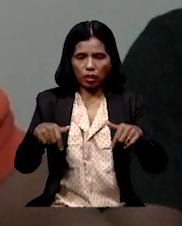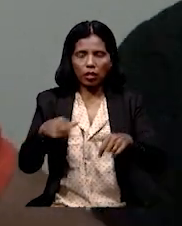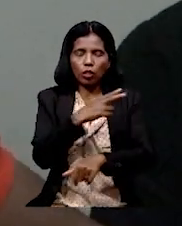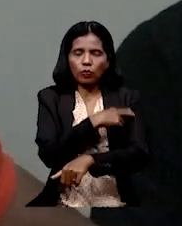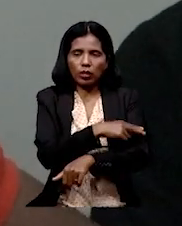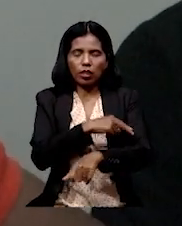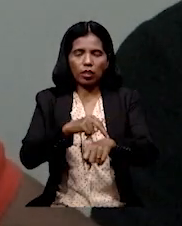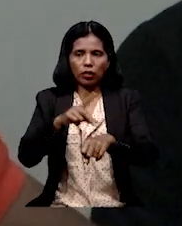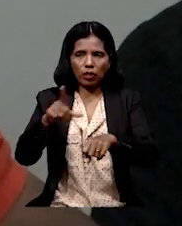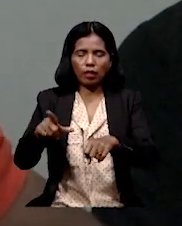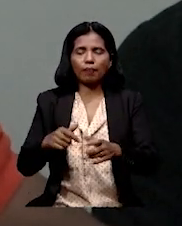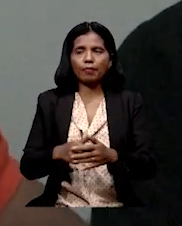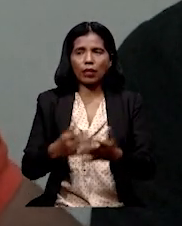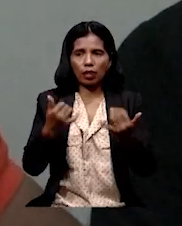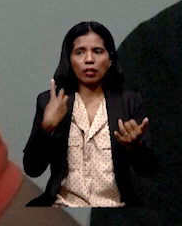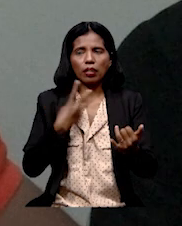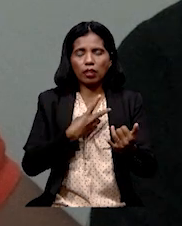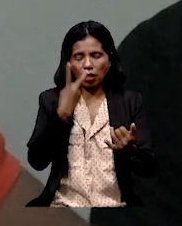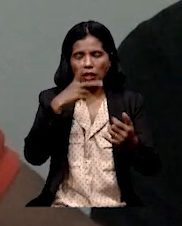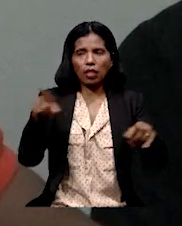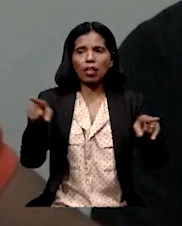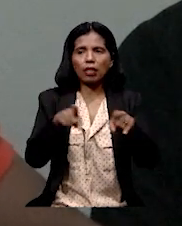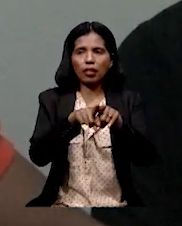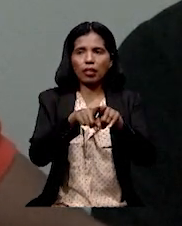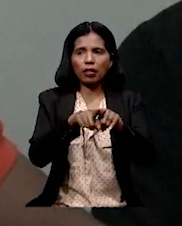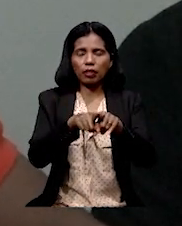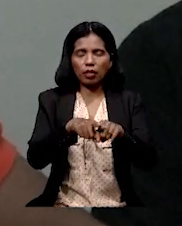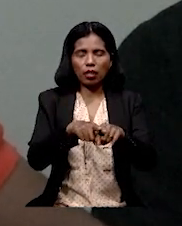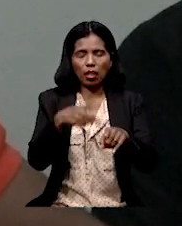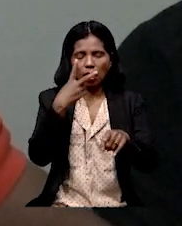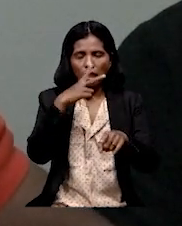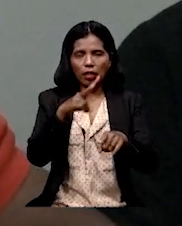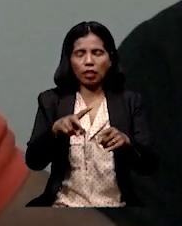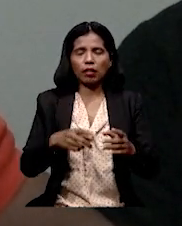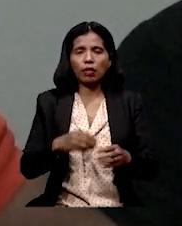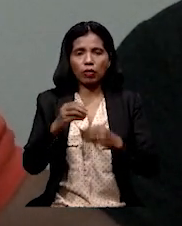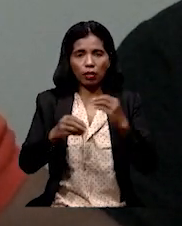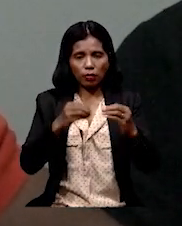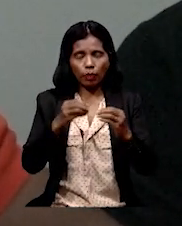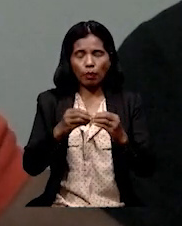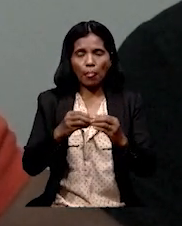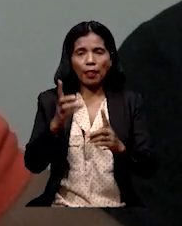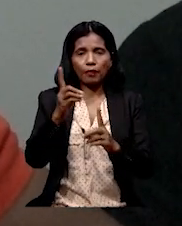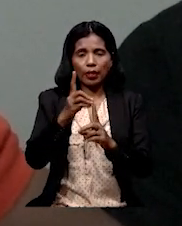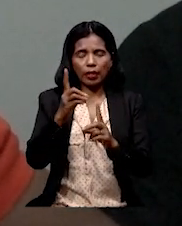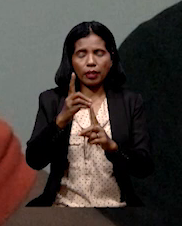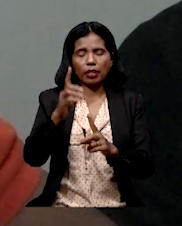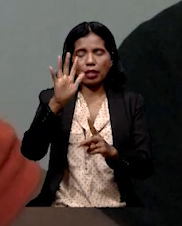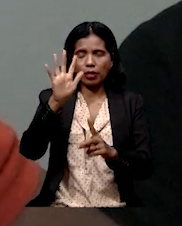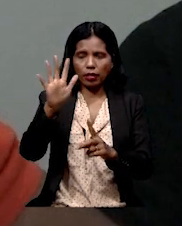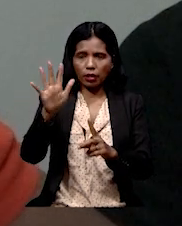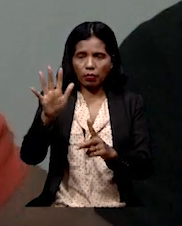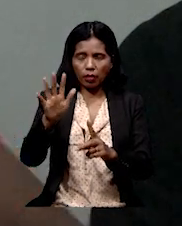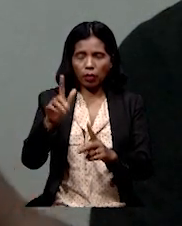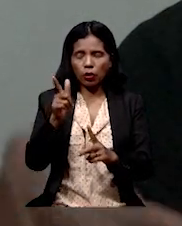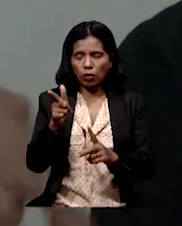Valadares agora ite her comparasaun ida fale liga ho intervensaun mos kata dia 5 to ia dia